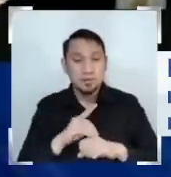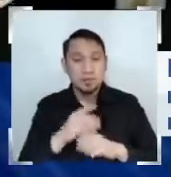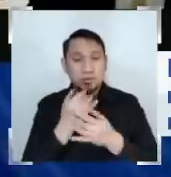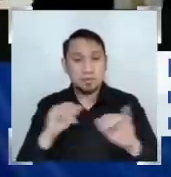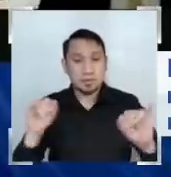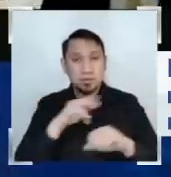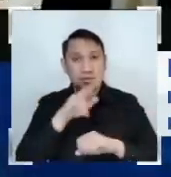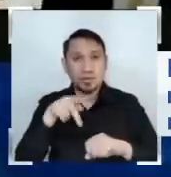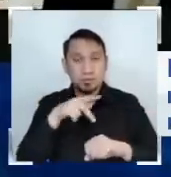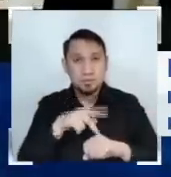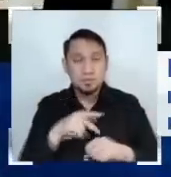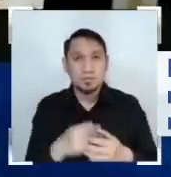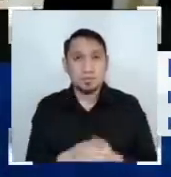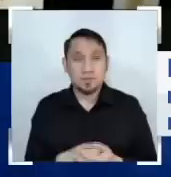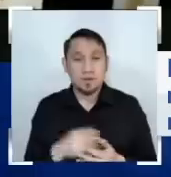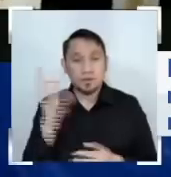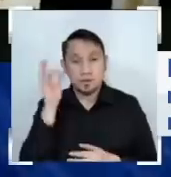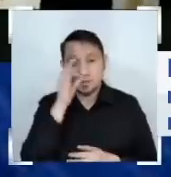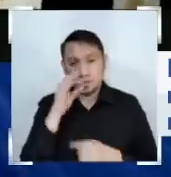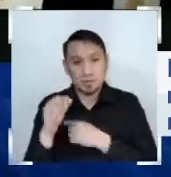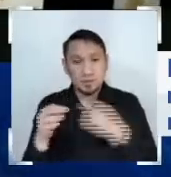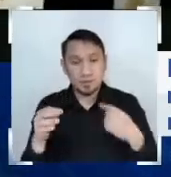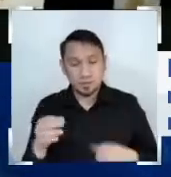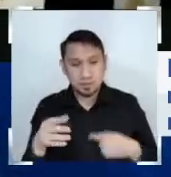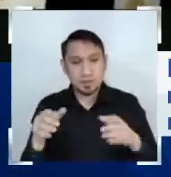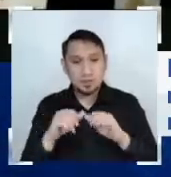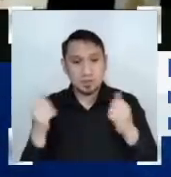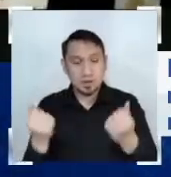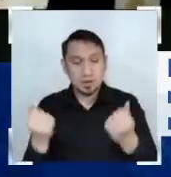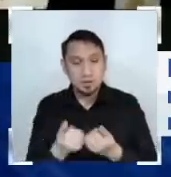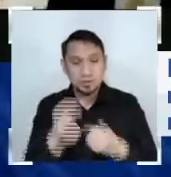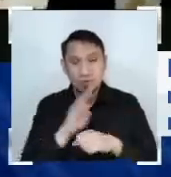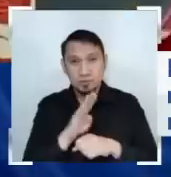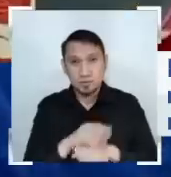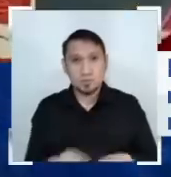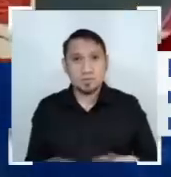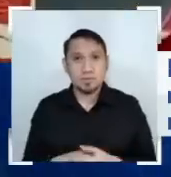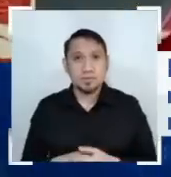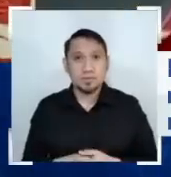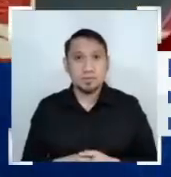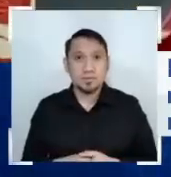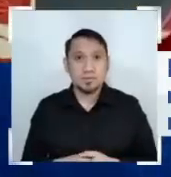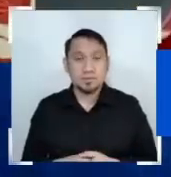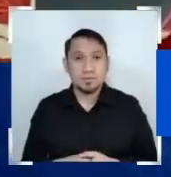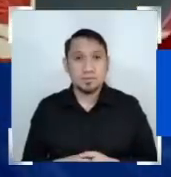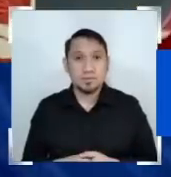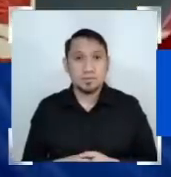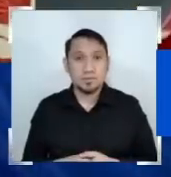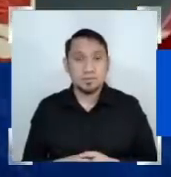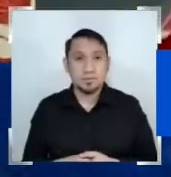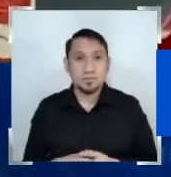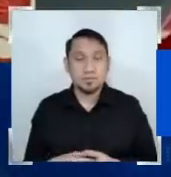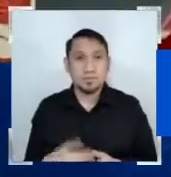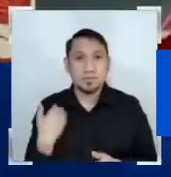of Filipino-Chinese Chambers of Commerce and Industry Incorporated o FFCCCII. The cooperative partnership of our two